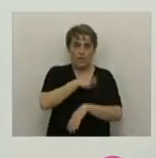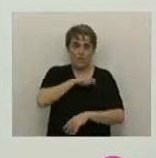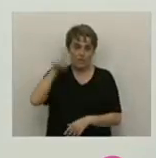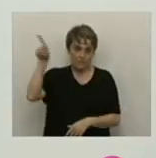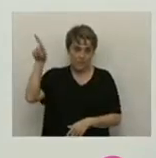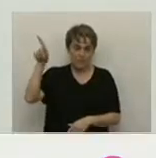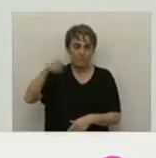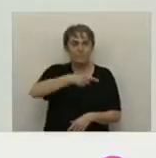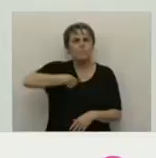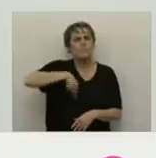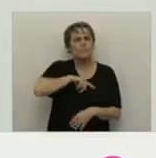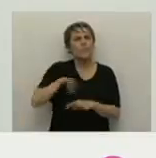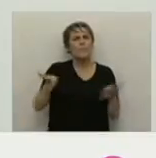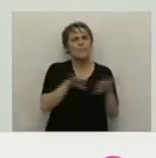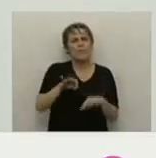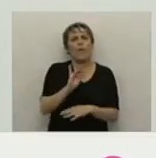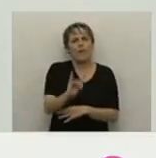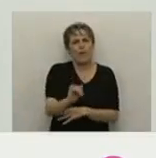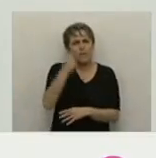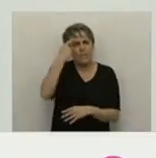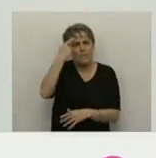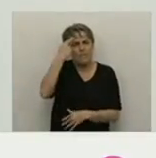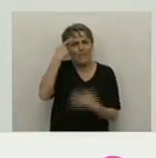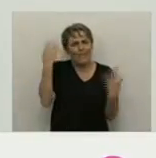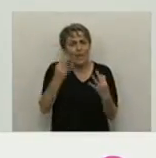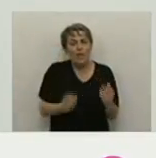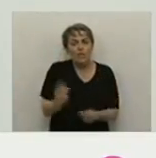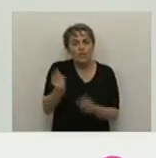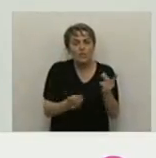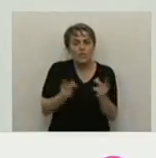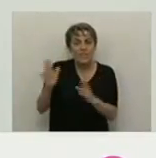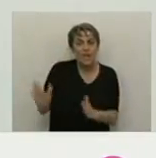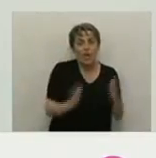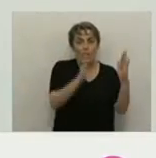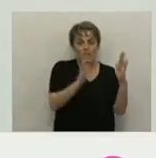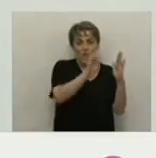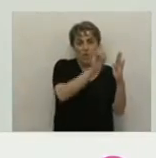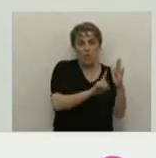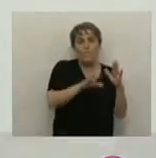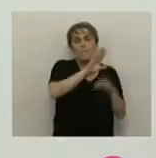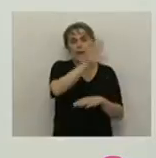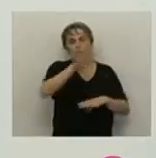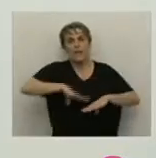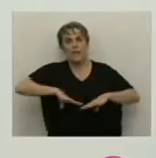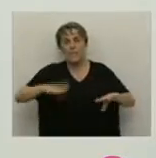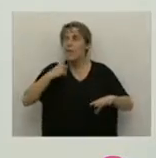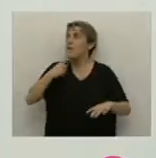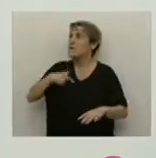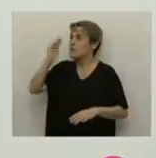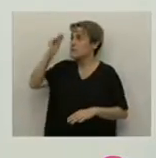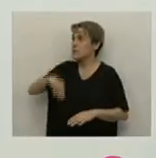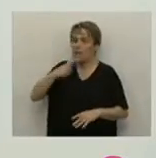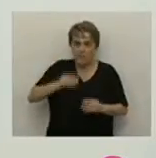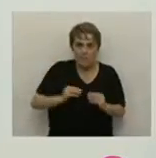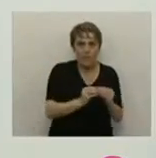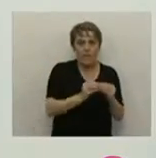Nosaltres estem preparats i el que és la nostra obsessió és desconfinament per passar a la fase 1 a Menorca i a Eivissa en el moment que ens diguin que sí. Si és